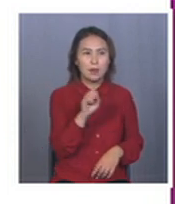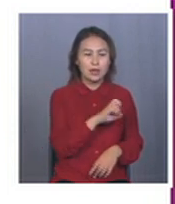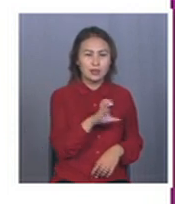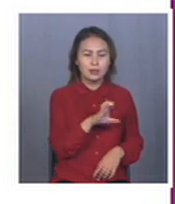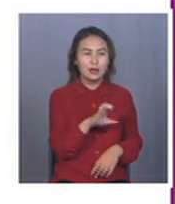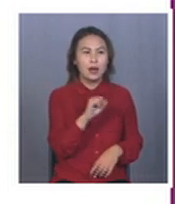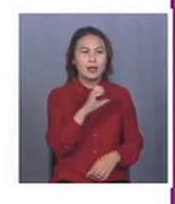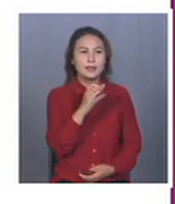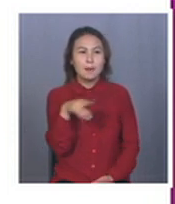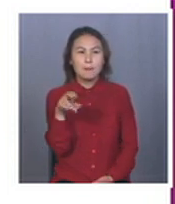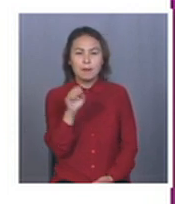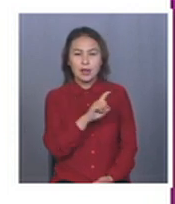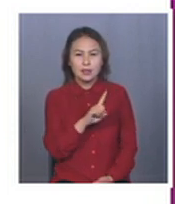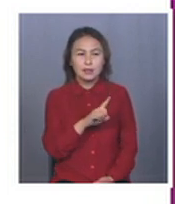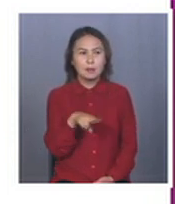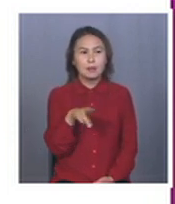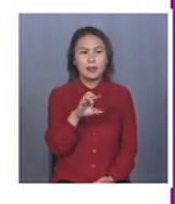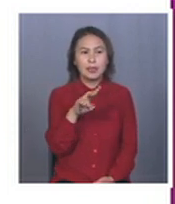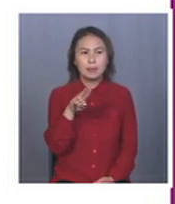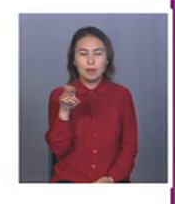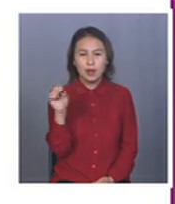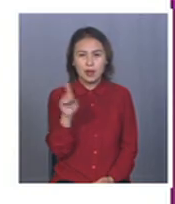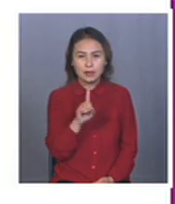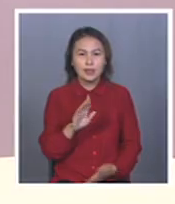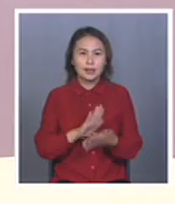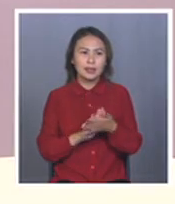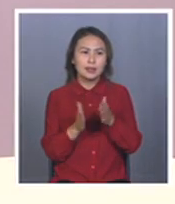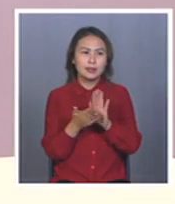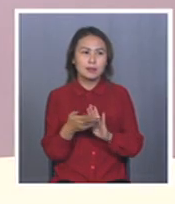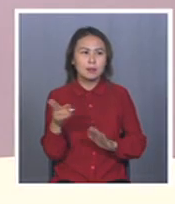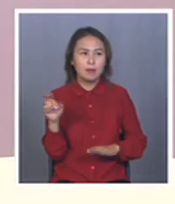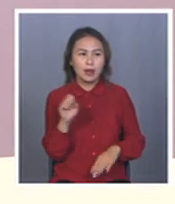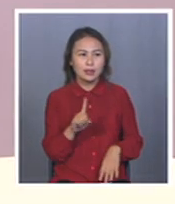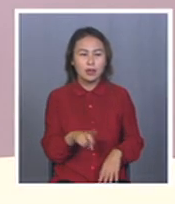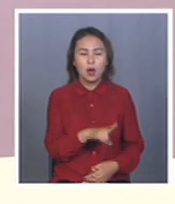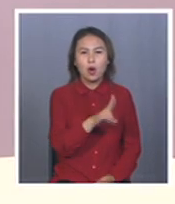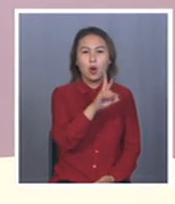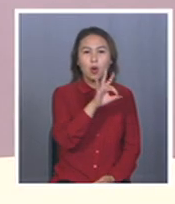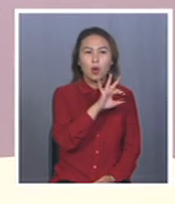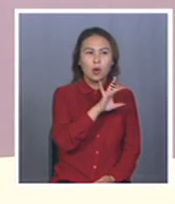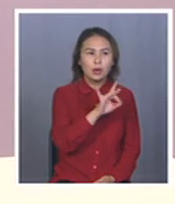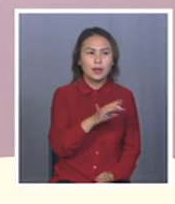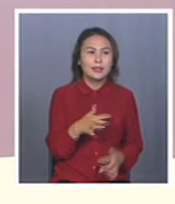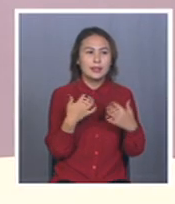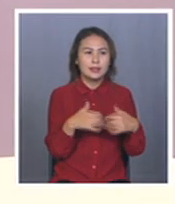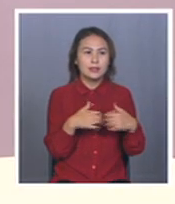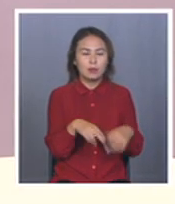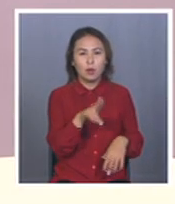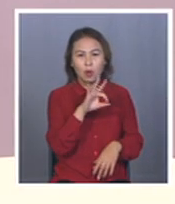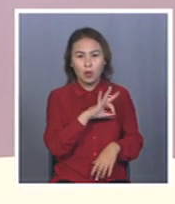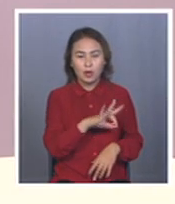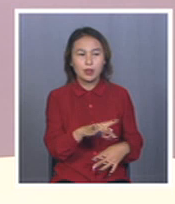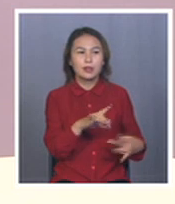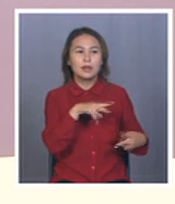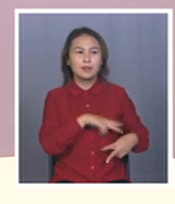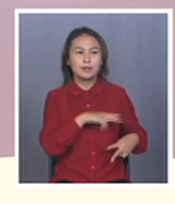паз. Білім – паз. Келісім – паз. Қор. Есеп – қор. Еңбек